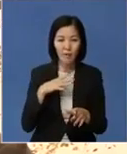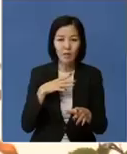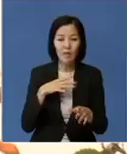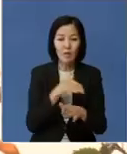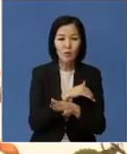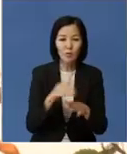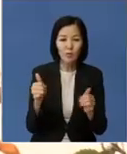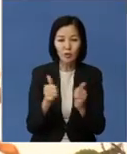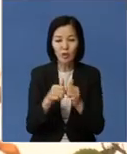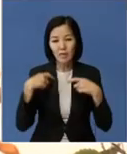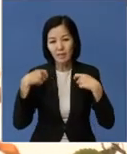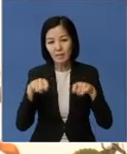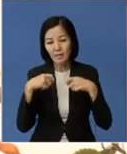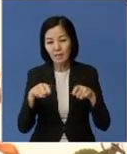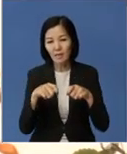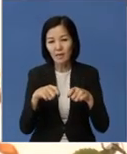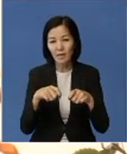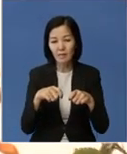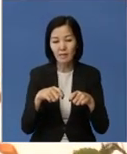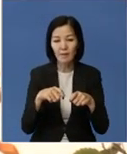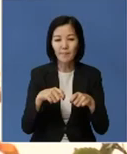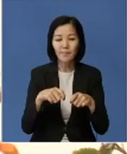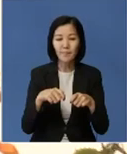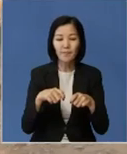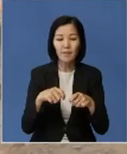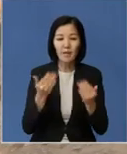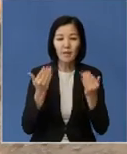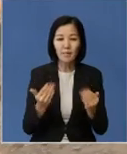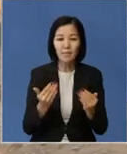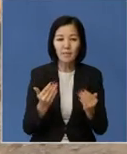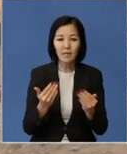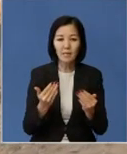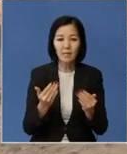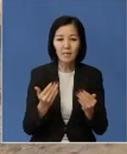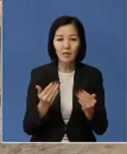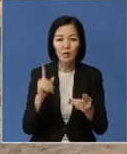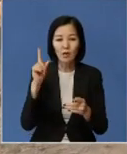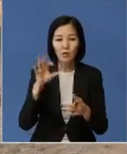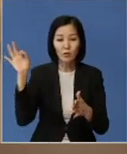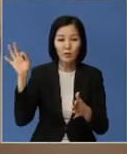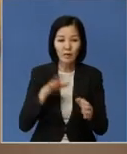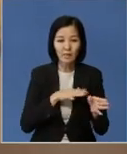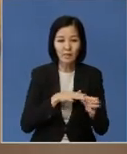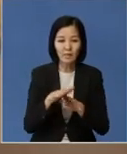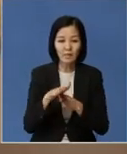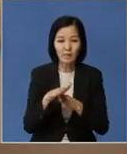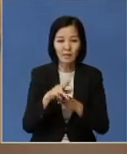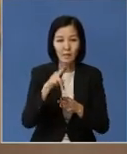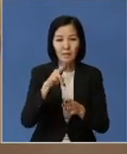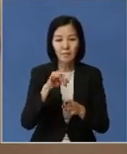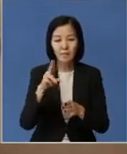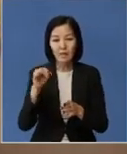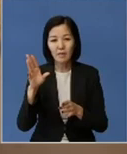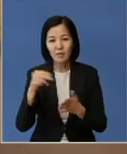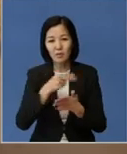бойында сатып келеді. Тұтынушыны тартудың түрлі жолын қолданған. Осы жолға амалдары 100% іске асты. Пикассо картиналарына